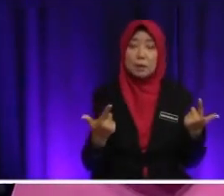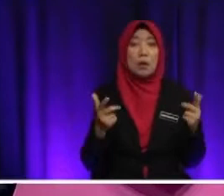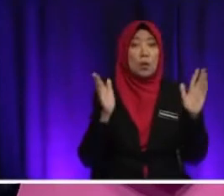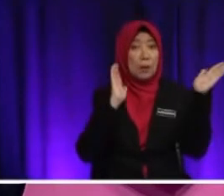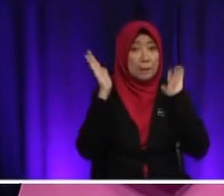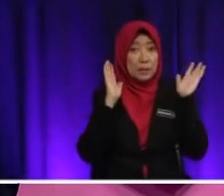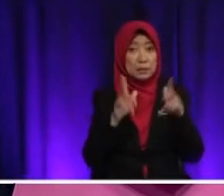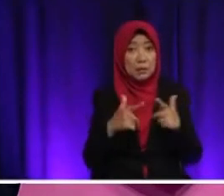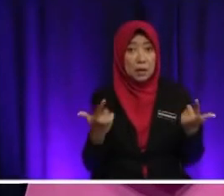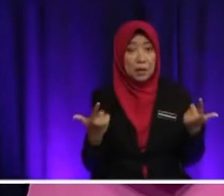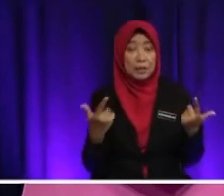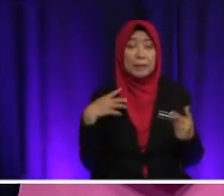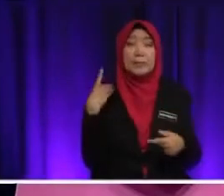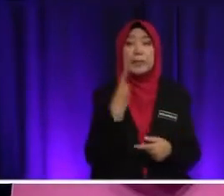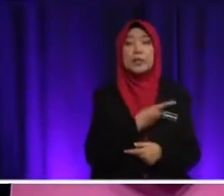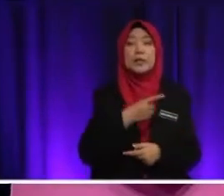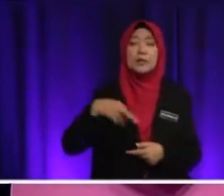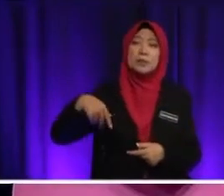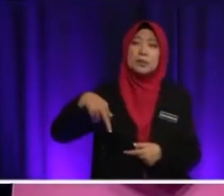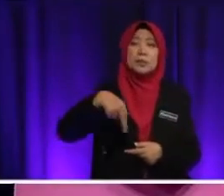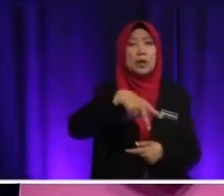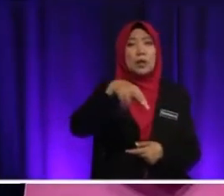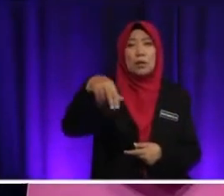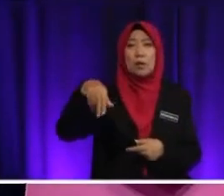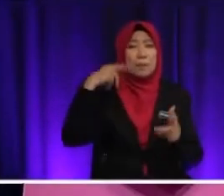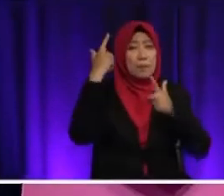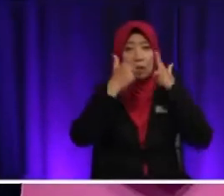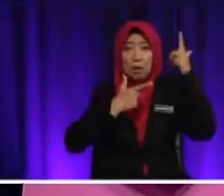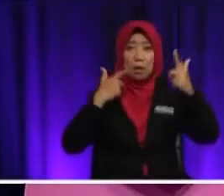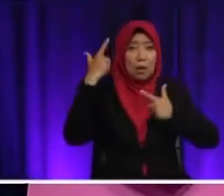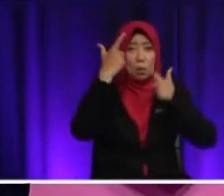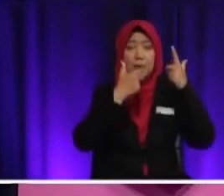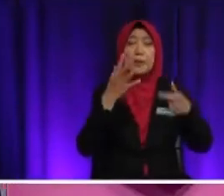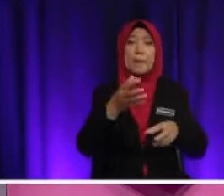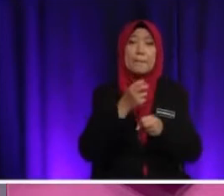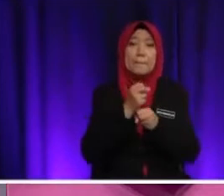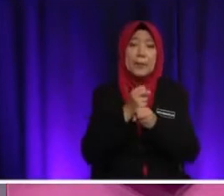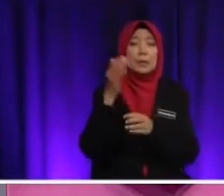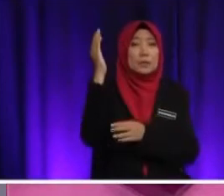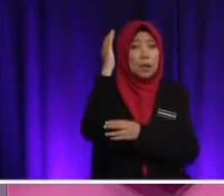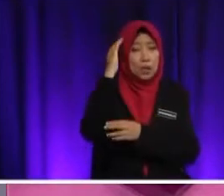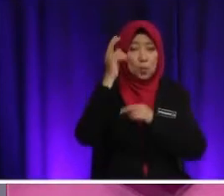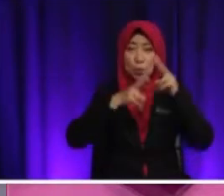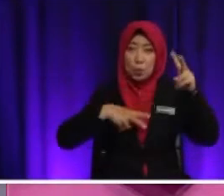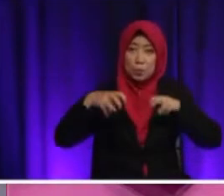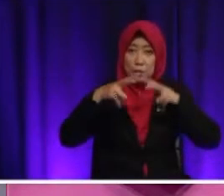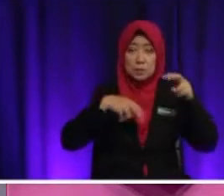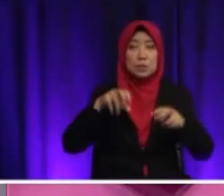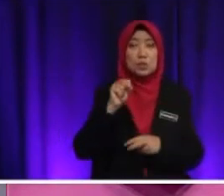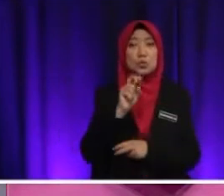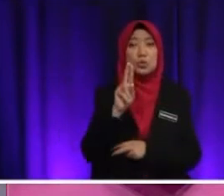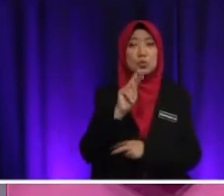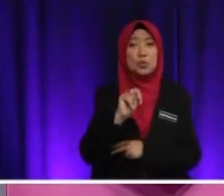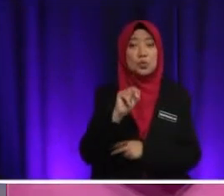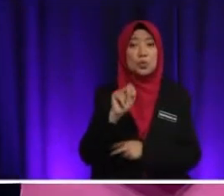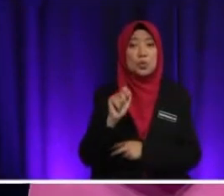Bila kita lihat, kita mengembara, lagilah kita dapat lihat ya, supaya cepat kita mengetahui dan menyelidiki sunnatullah. Betul. Ya,